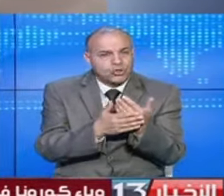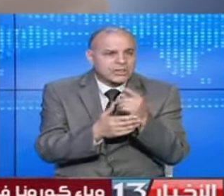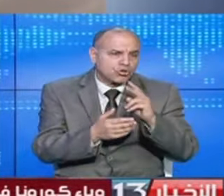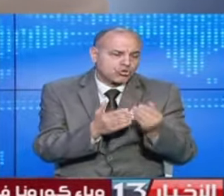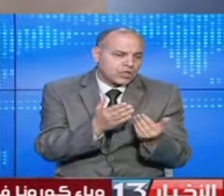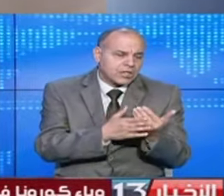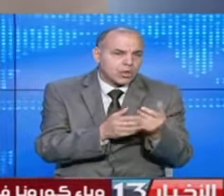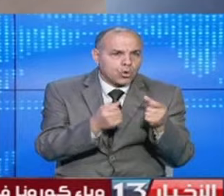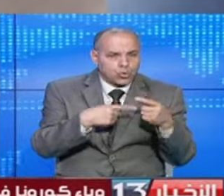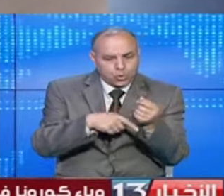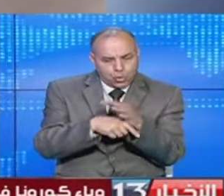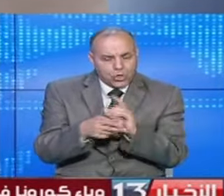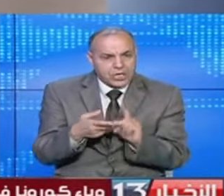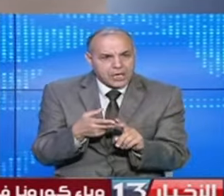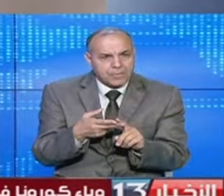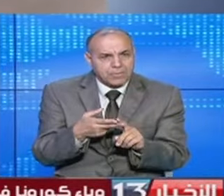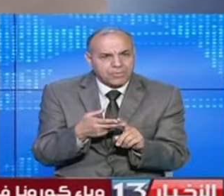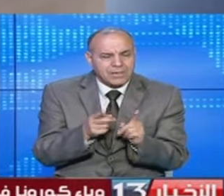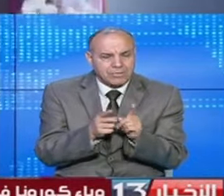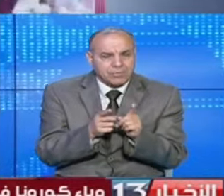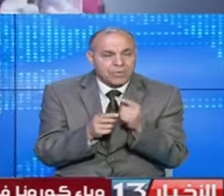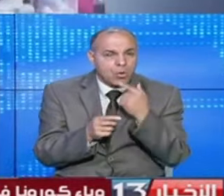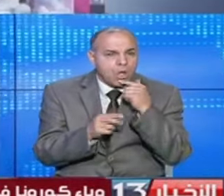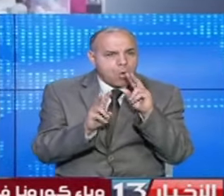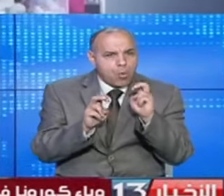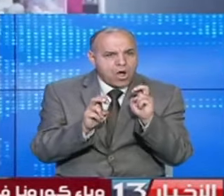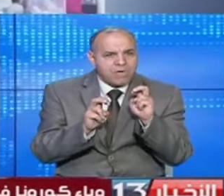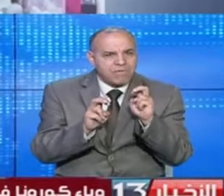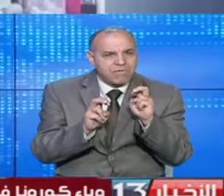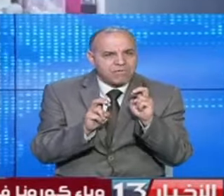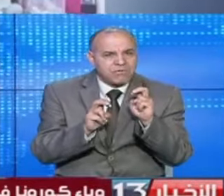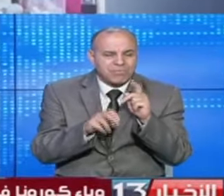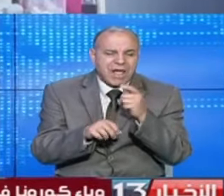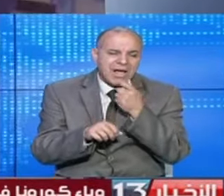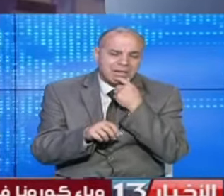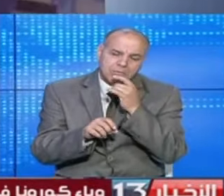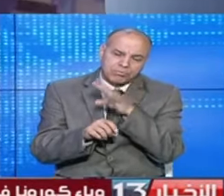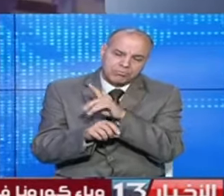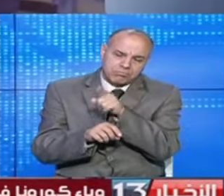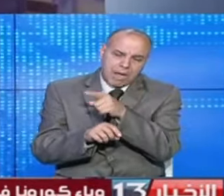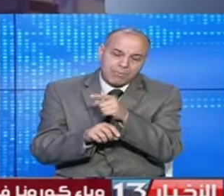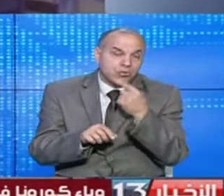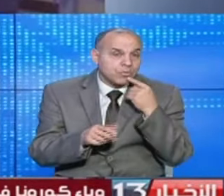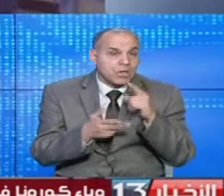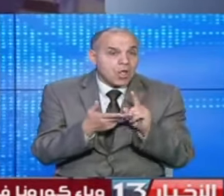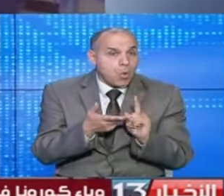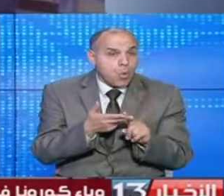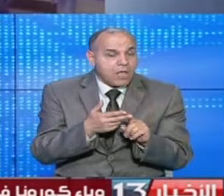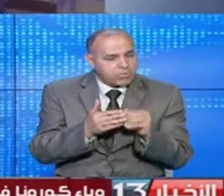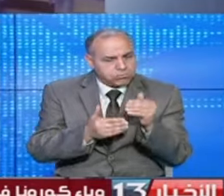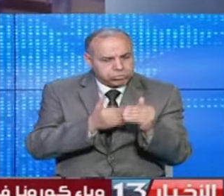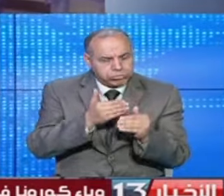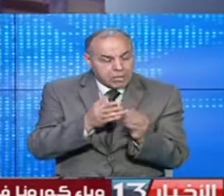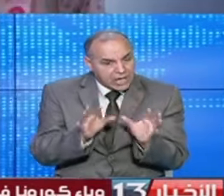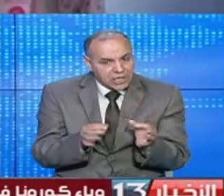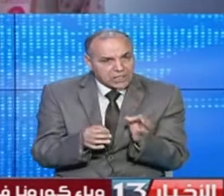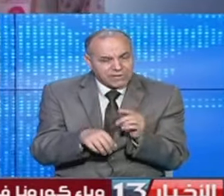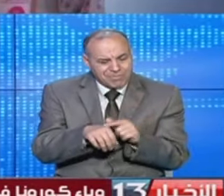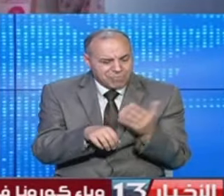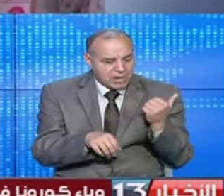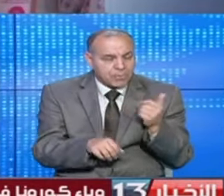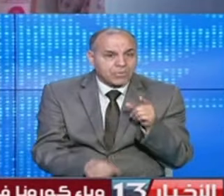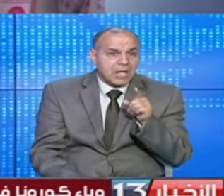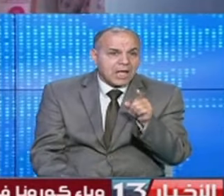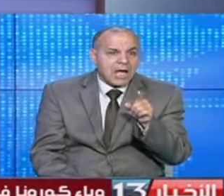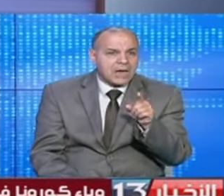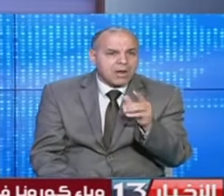جونسون المضاد لفيروس كورونا حصرا، ووقف إنتاج لقاح أسترازينيكا فيه. وتأتي هذه الخطوة بعد الكشف مؤخرا